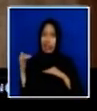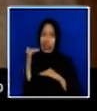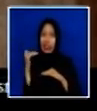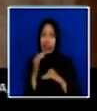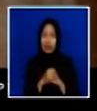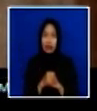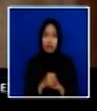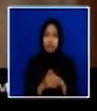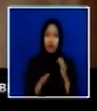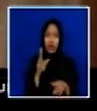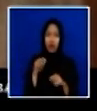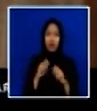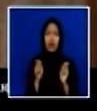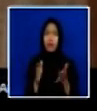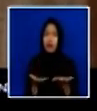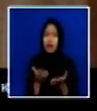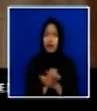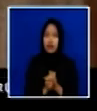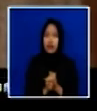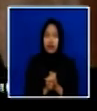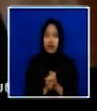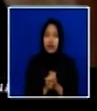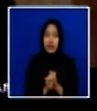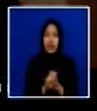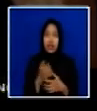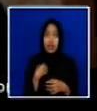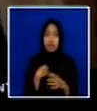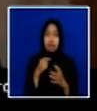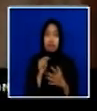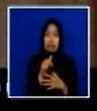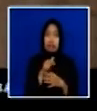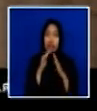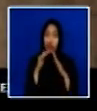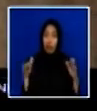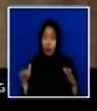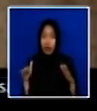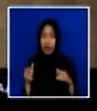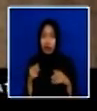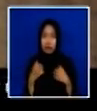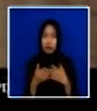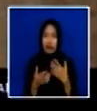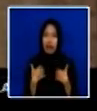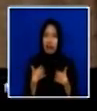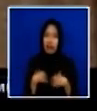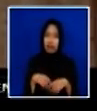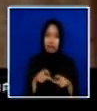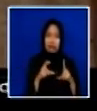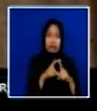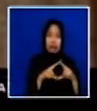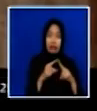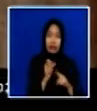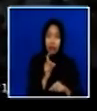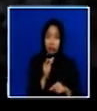file rusak apa ini pak ini rumah-rumah itu ih dapur tepat